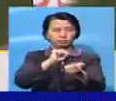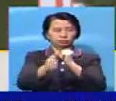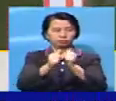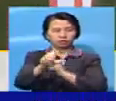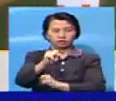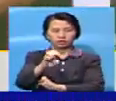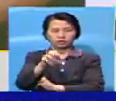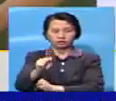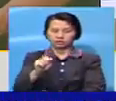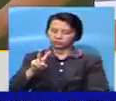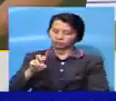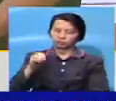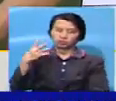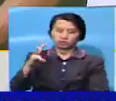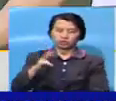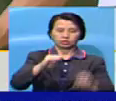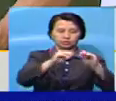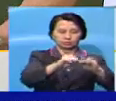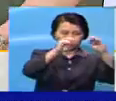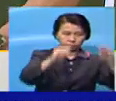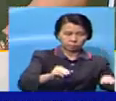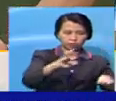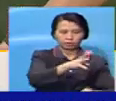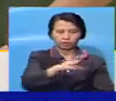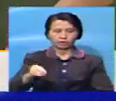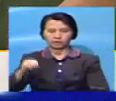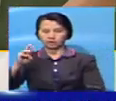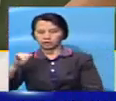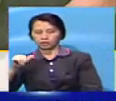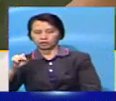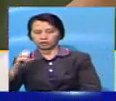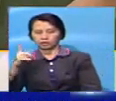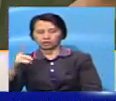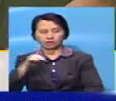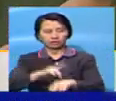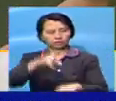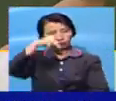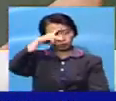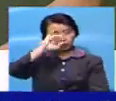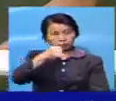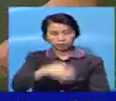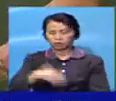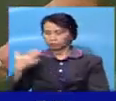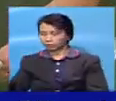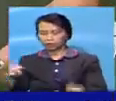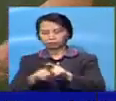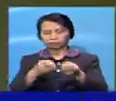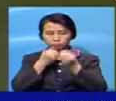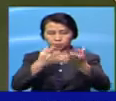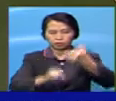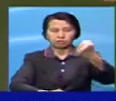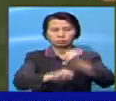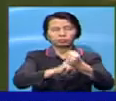ckl 2017 di antara McDonald's dan Mock di Putrajaya beliau turut mengumumkan penajaan